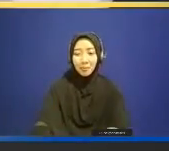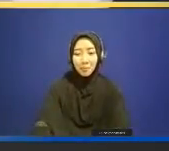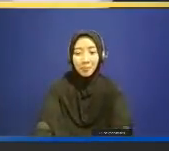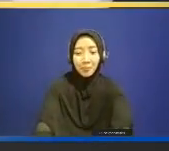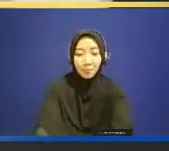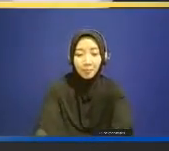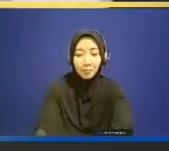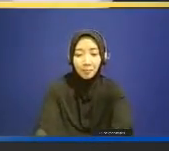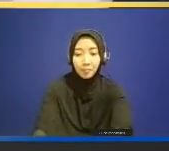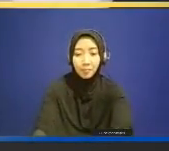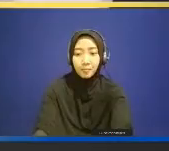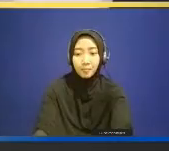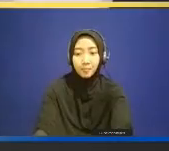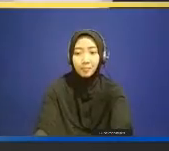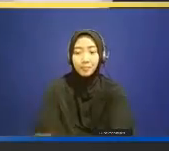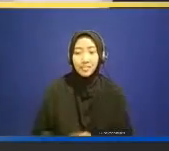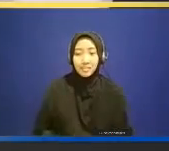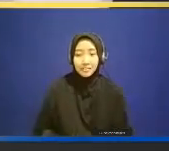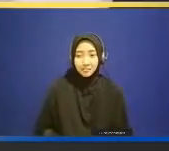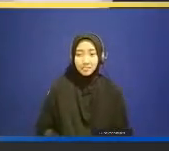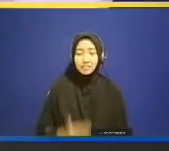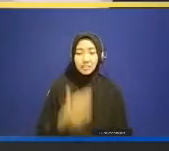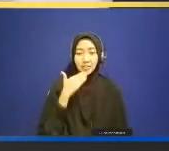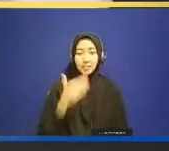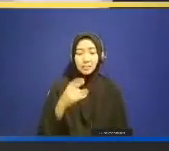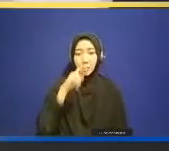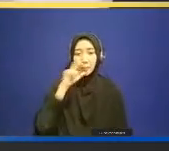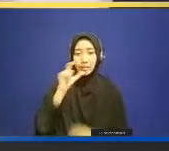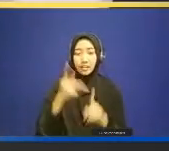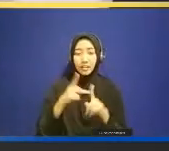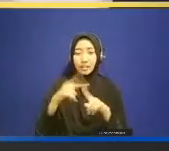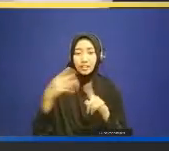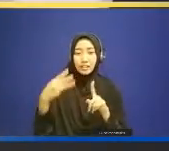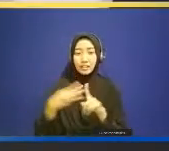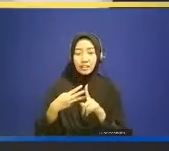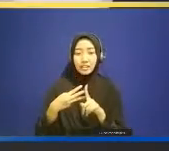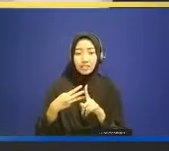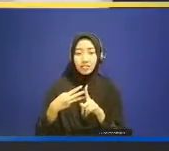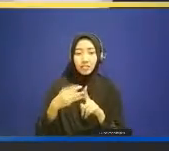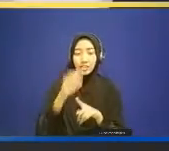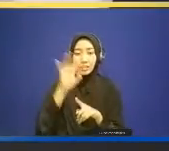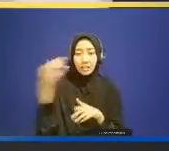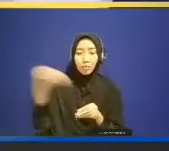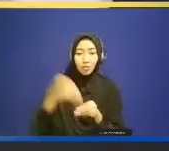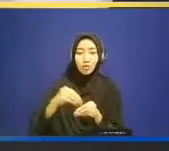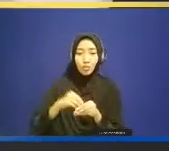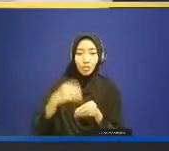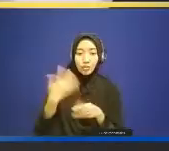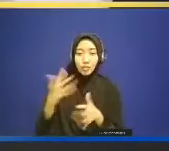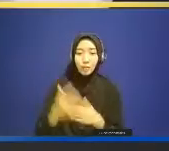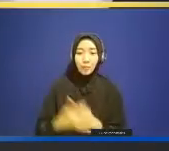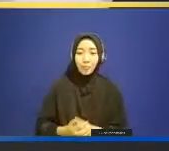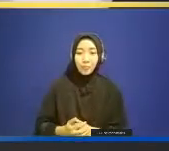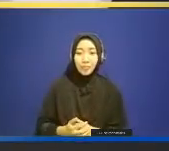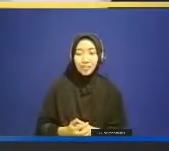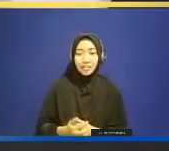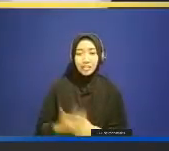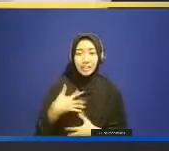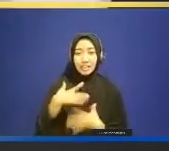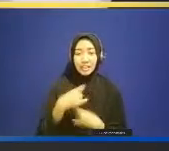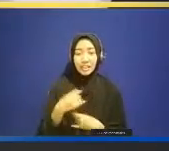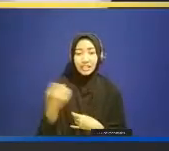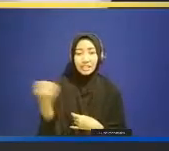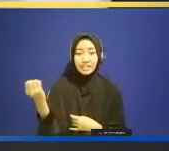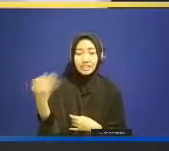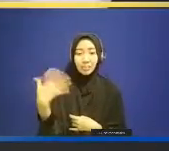Terima kasih Pak Hai partai-partai beberapa masukan yang disampaikan pertama mungkin saya atau Pare juga